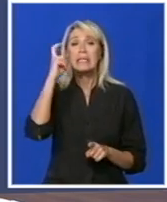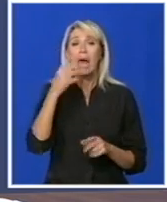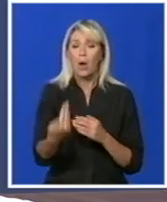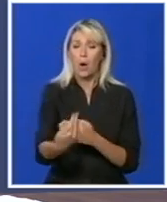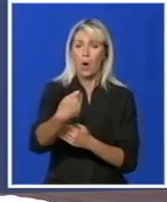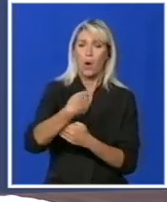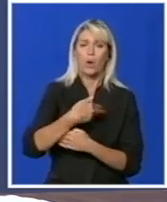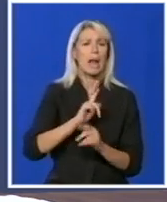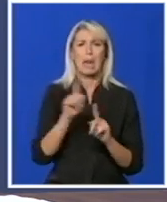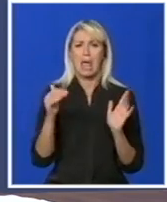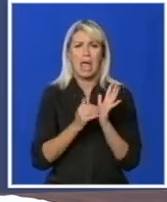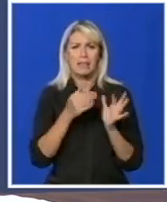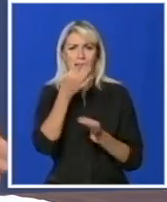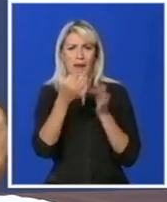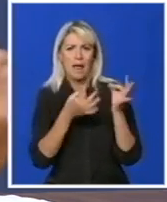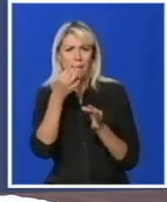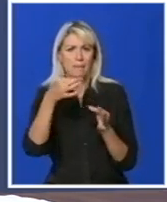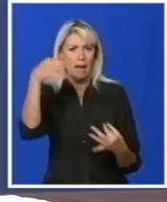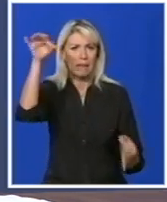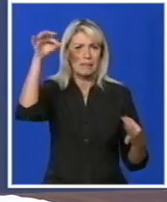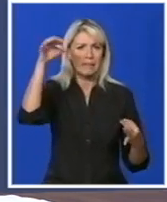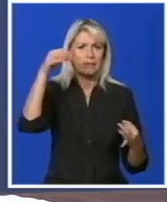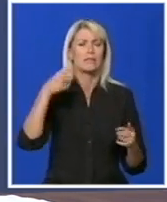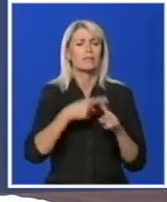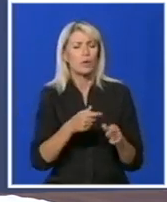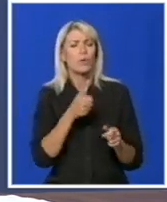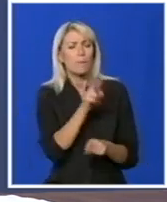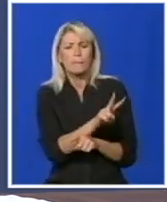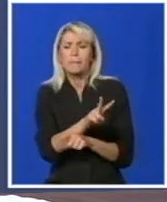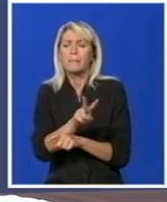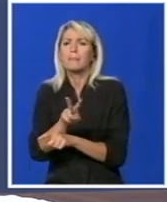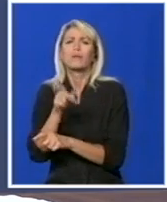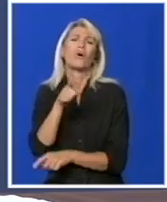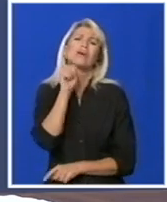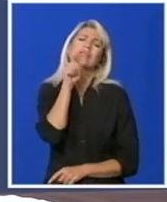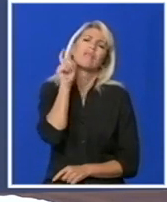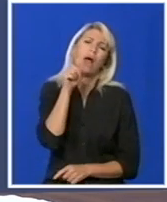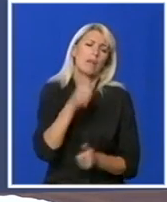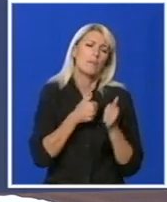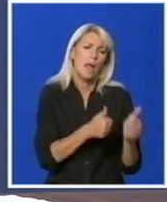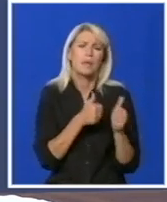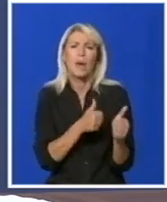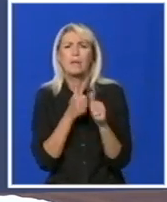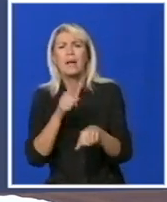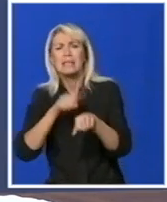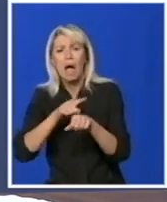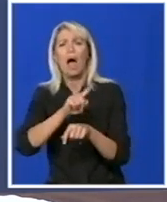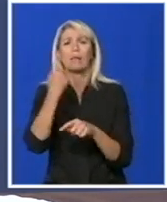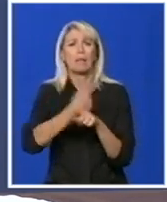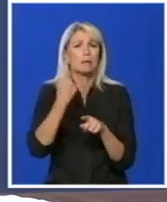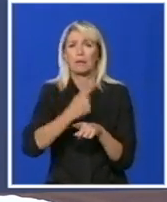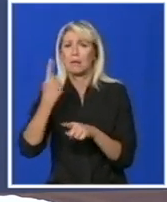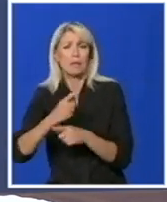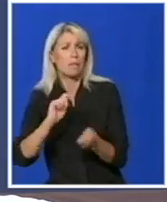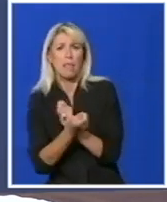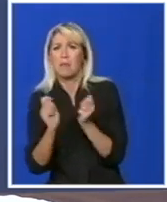što smo zapazili, prateći sve zemlje, ima niz zemalja, to se intenzivno dnevno prati u toku, tako reći, sata i sata u sat,